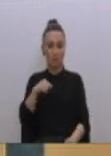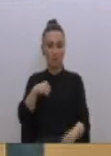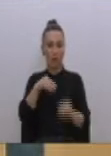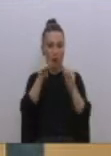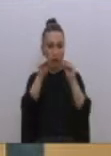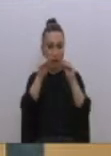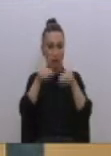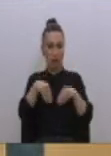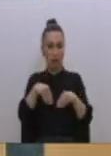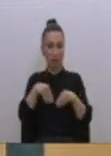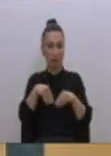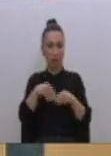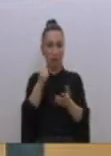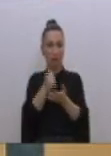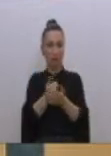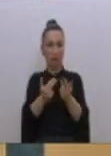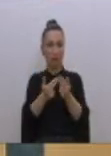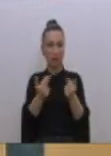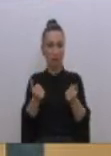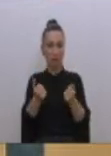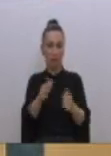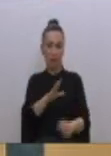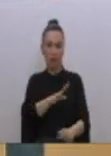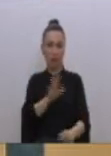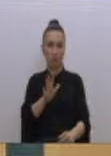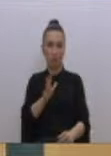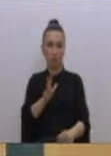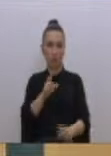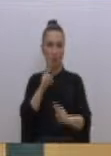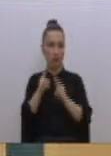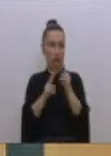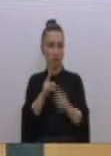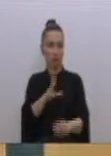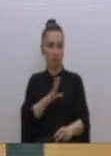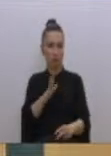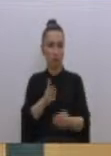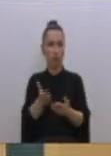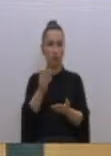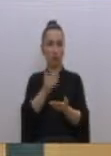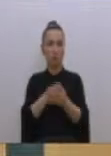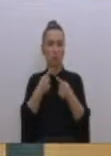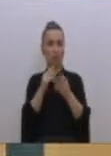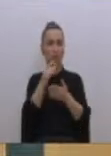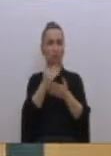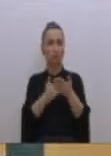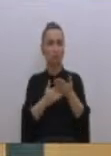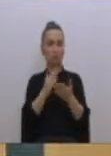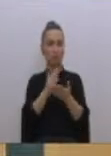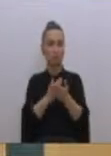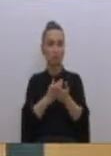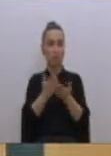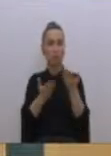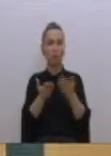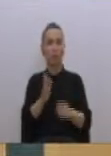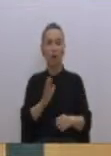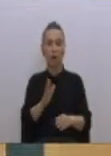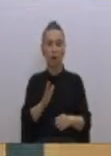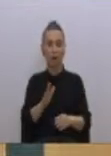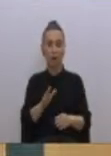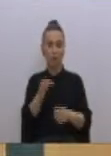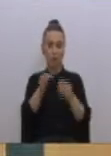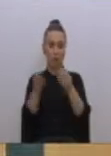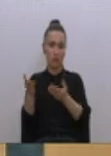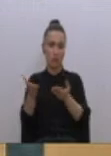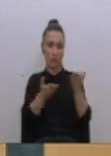ნაწილში დამტკიცებული აქტი არ ყოფილა გასაჩივრებული. ამ შემდეგ მექანიზმი არსებობს გასაჩივრებულზე და თუ არა და ბოლო